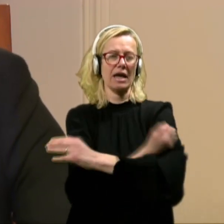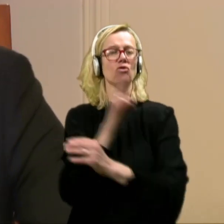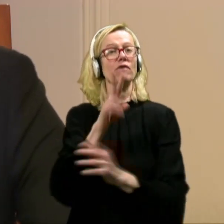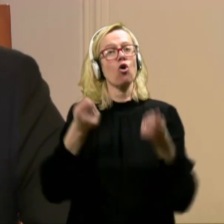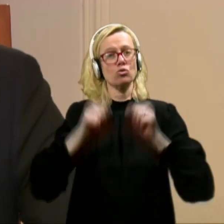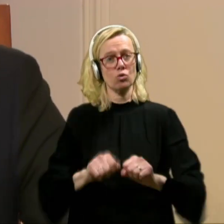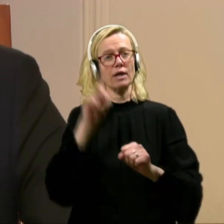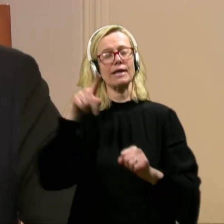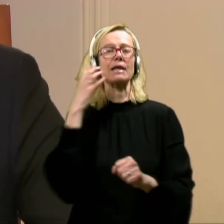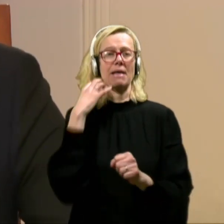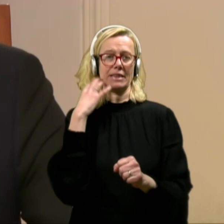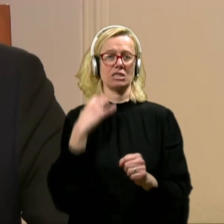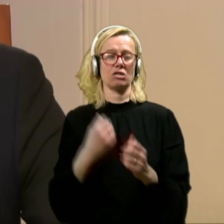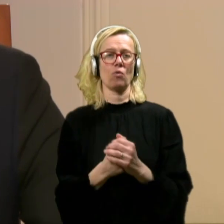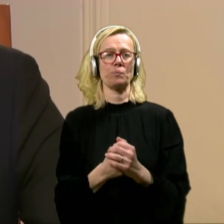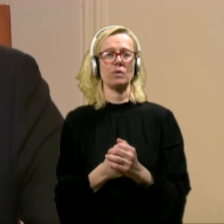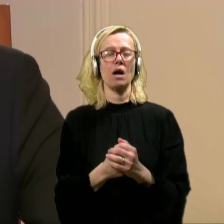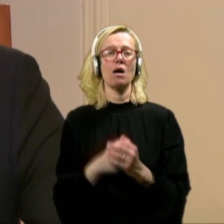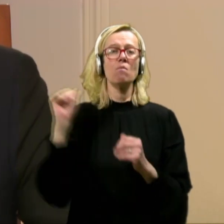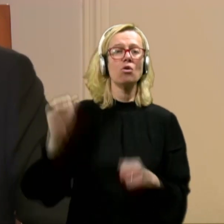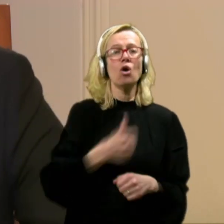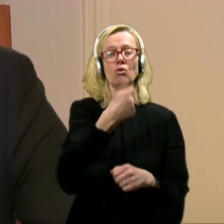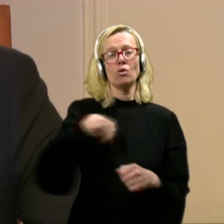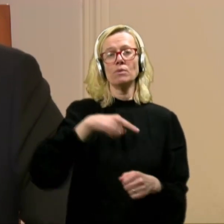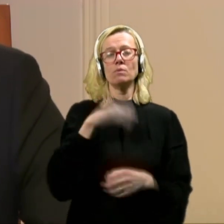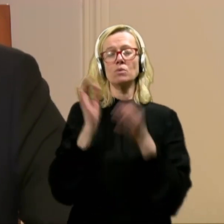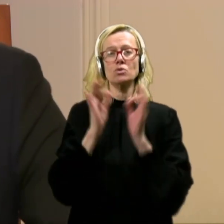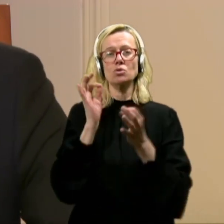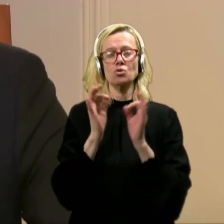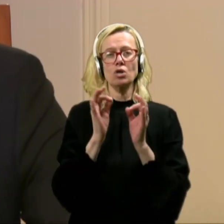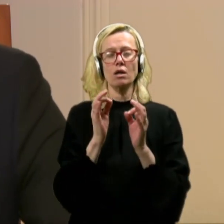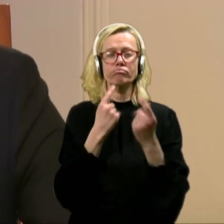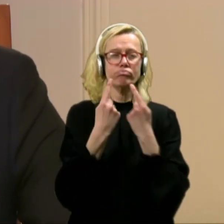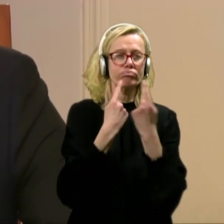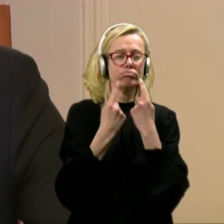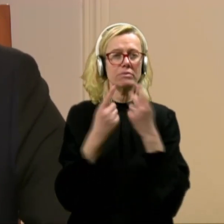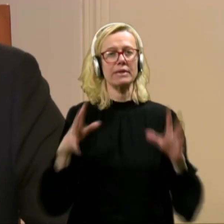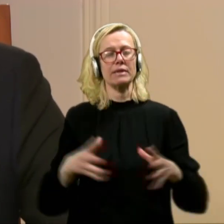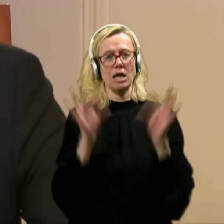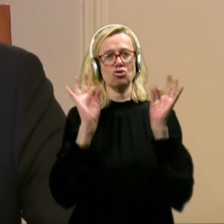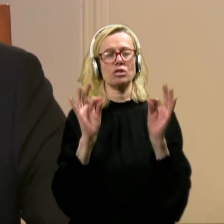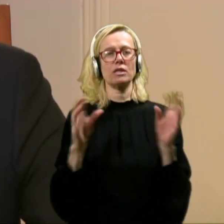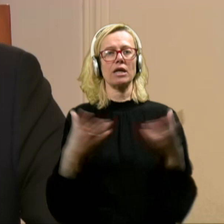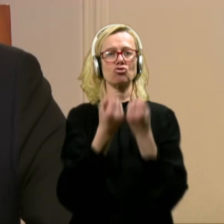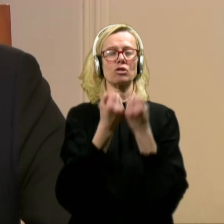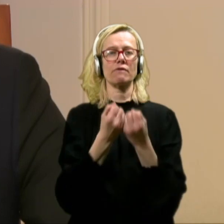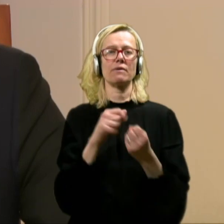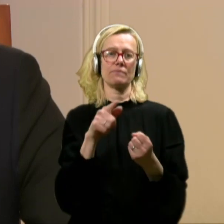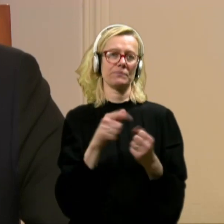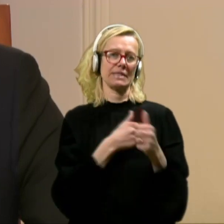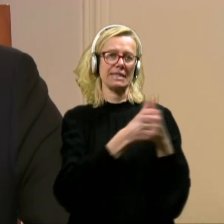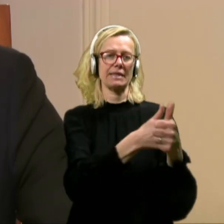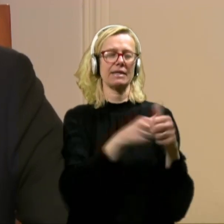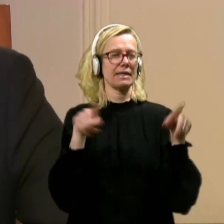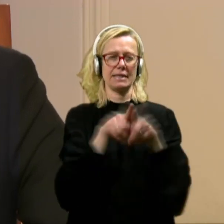in kmetijstvu. Ponovno smo poskušali stakniti glave, našli rešitve in te sledijo